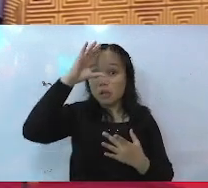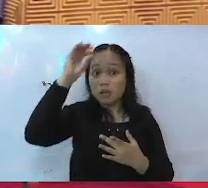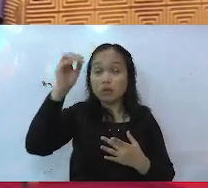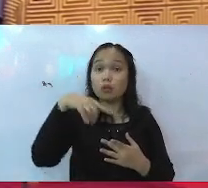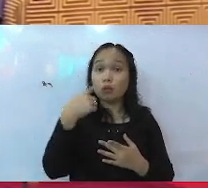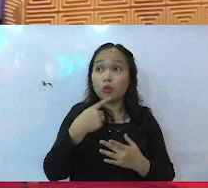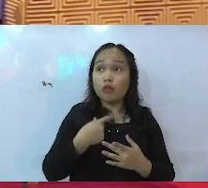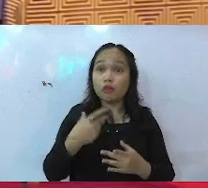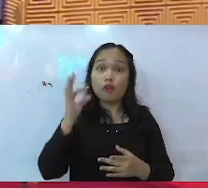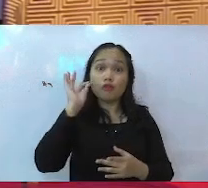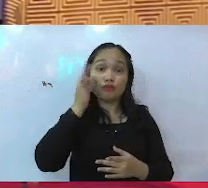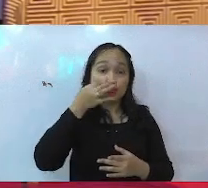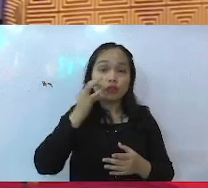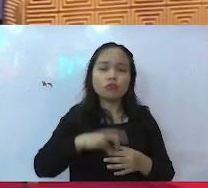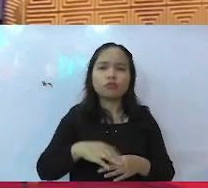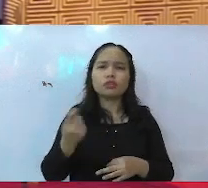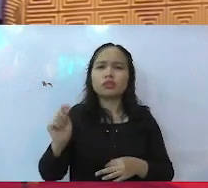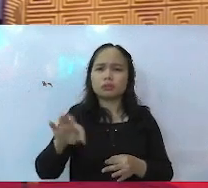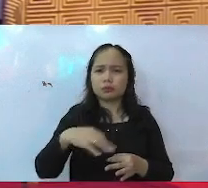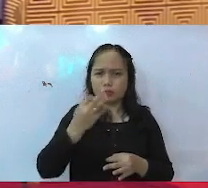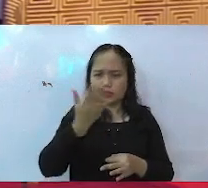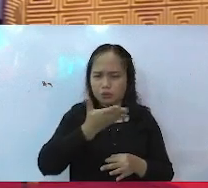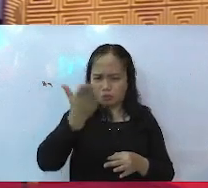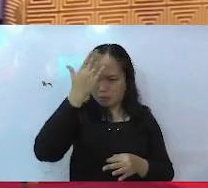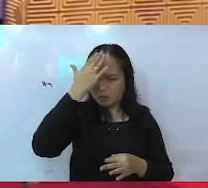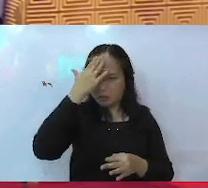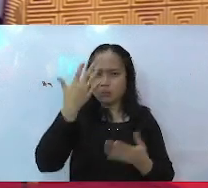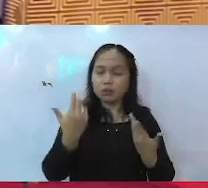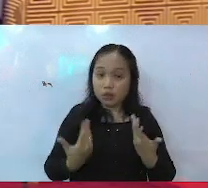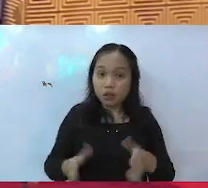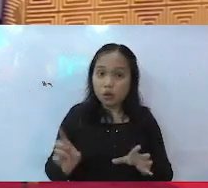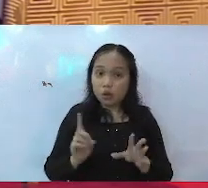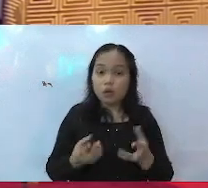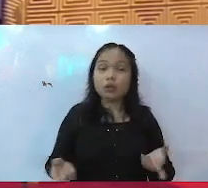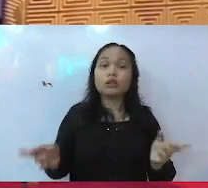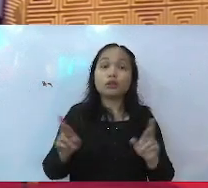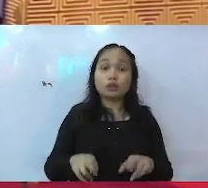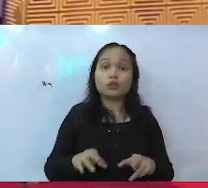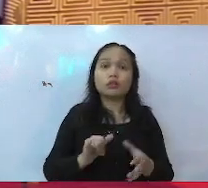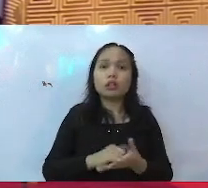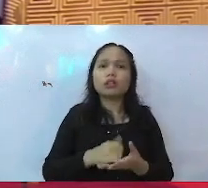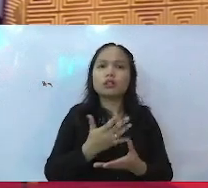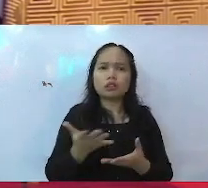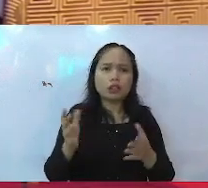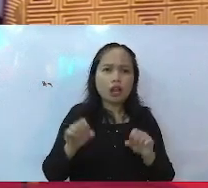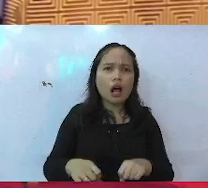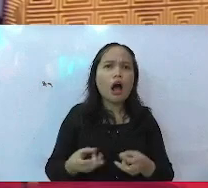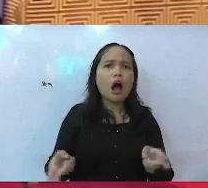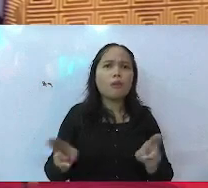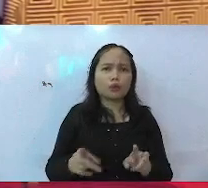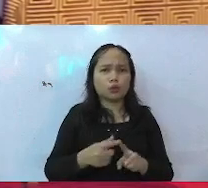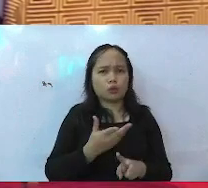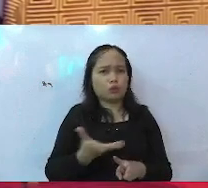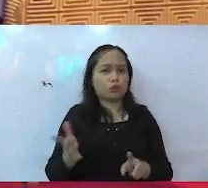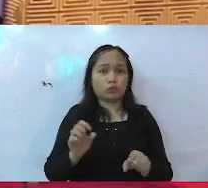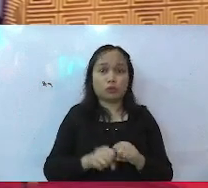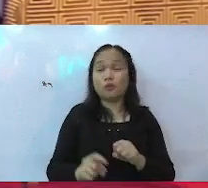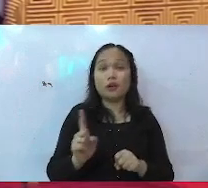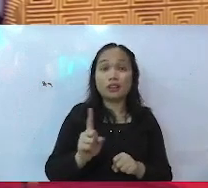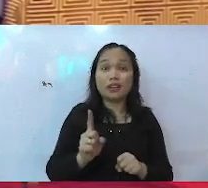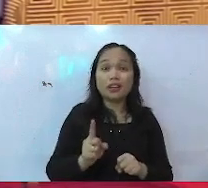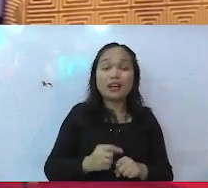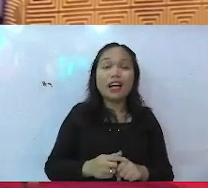nung men for Christ Alam ninyo kung ano yung bungan na dapat lumabas sa inyo ' ba Kaya nga hindi malabo na